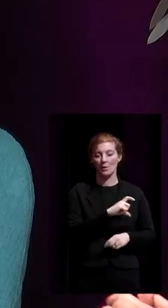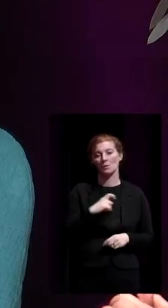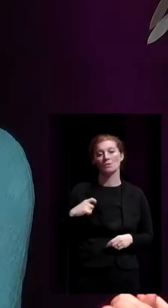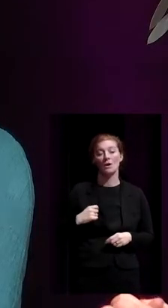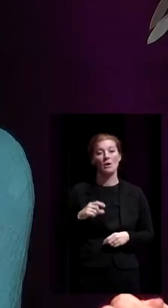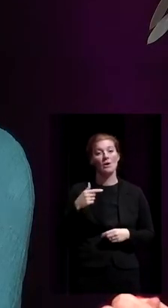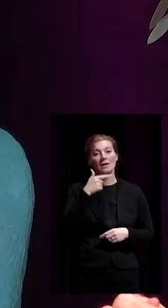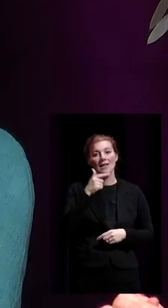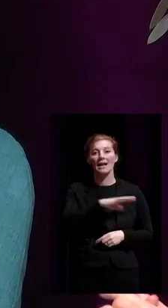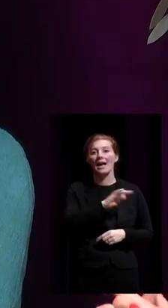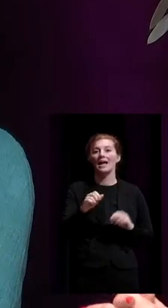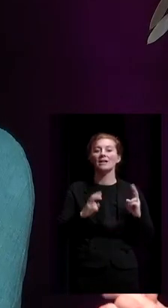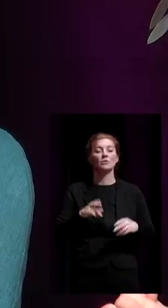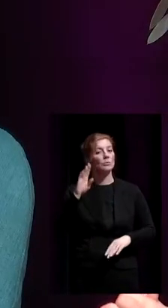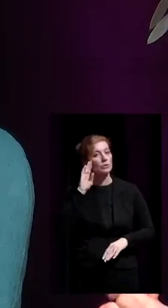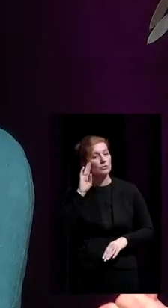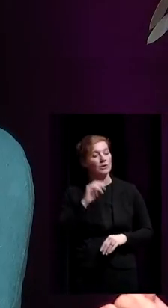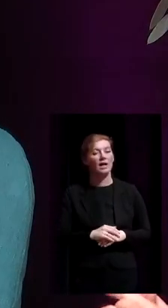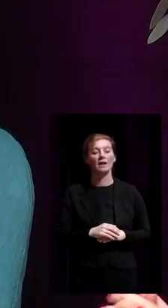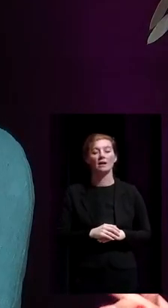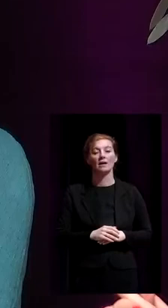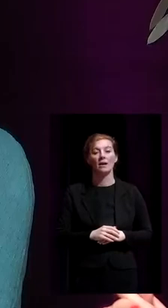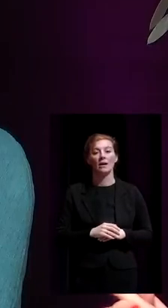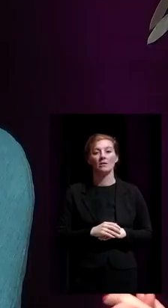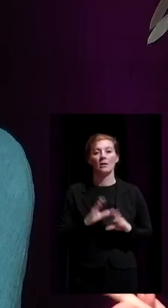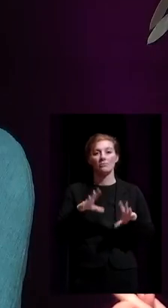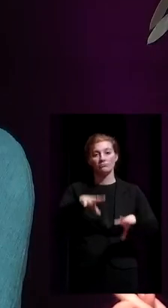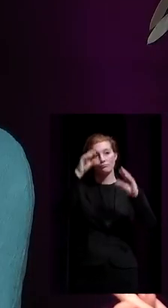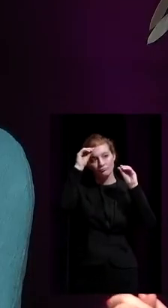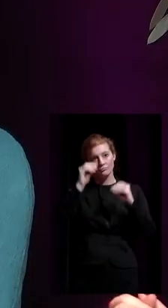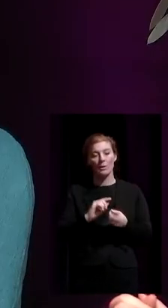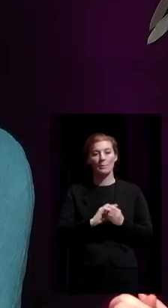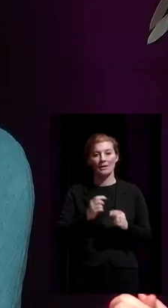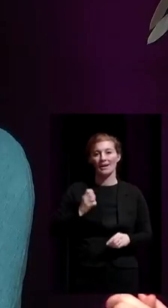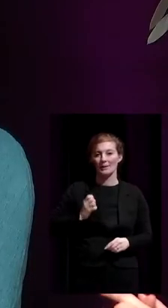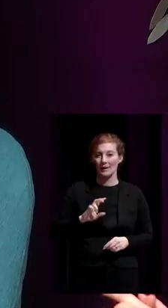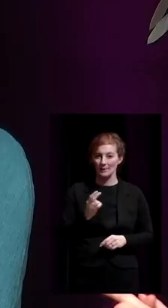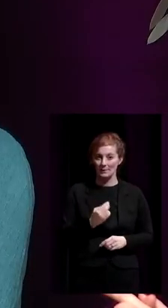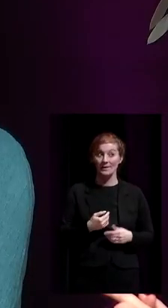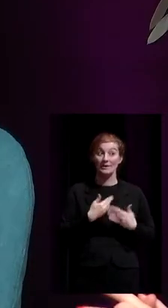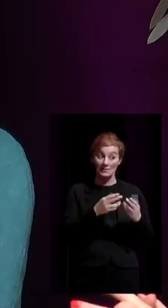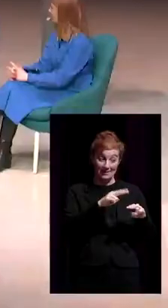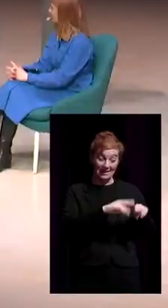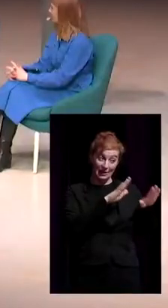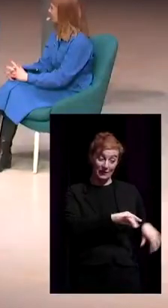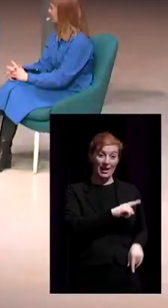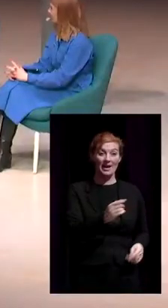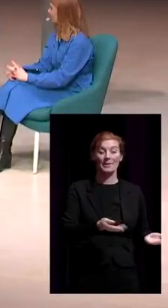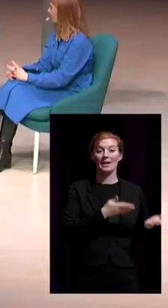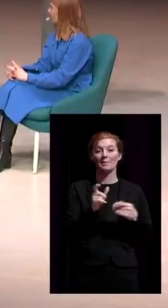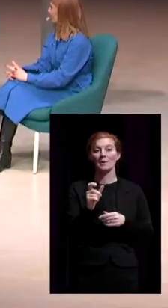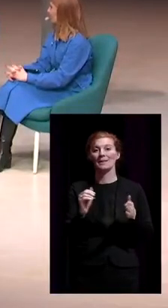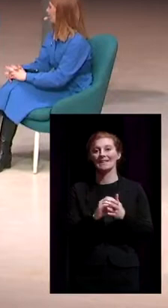som lyssnar och lär och blir engagerade. Stort tack till er. Ni kan sitta kvar en liten stund. Jag lämnar över ordet till dig,